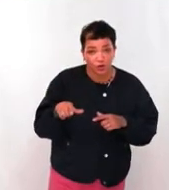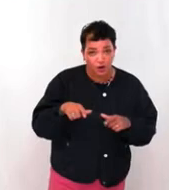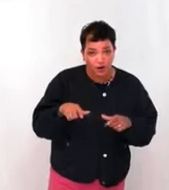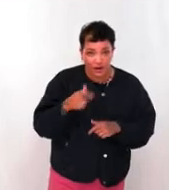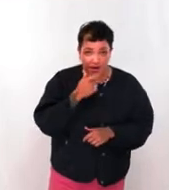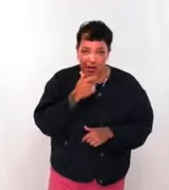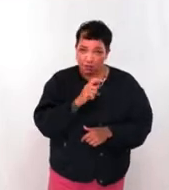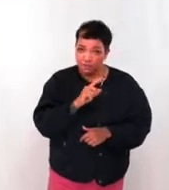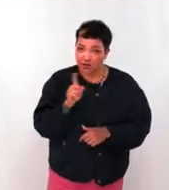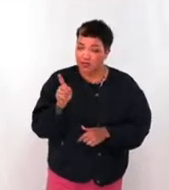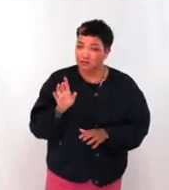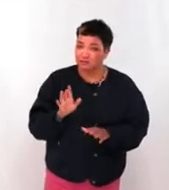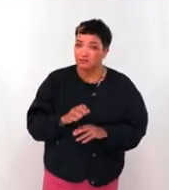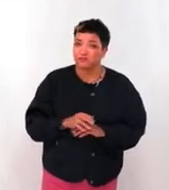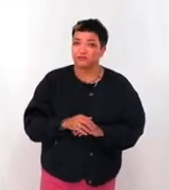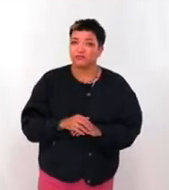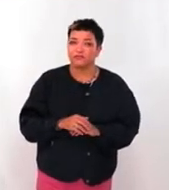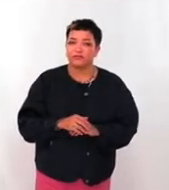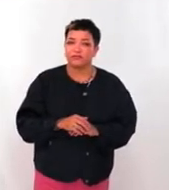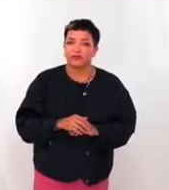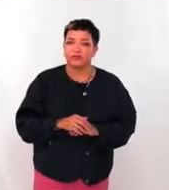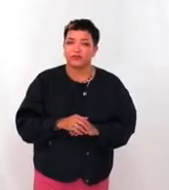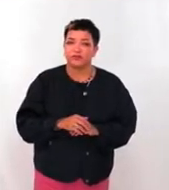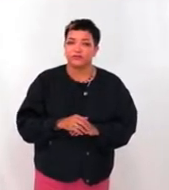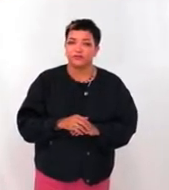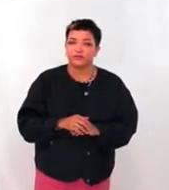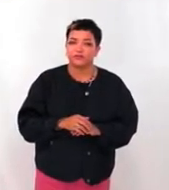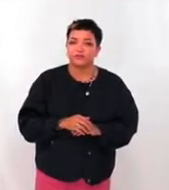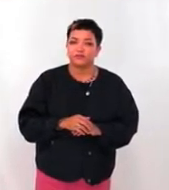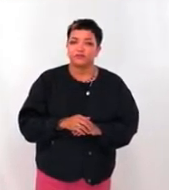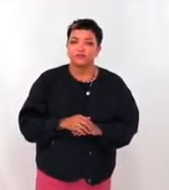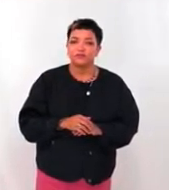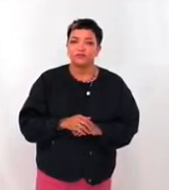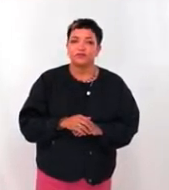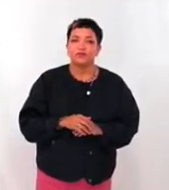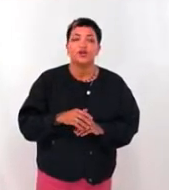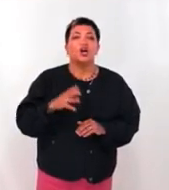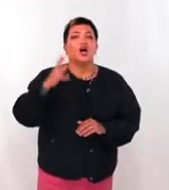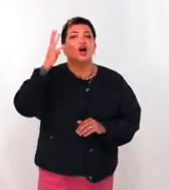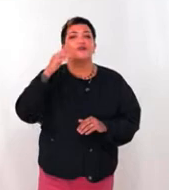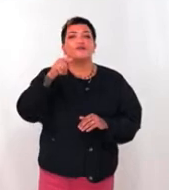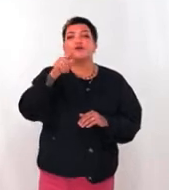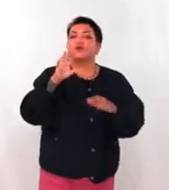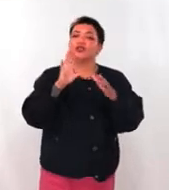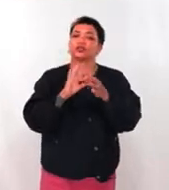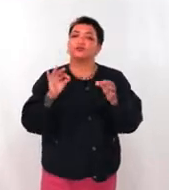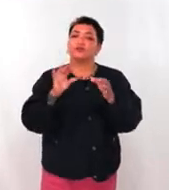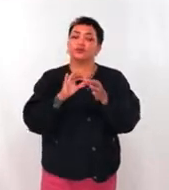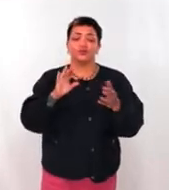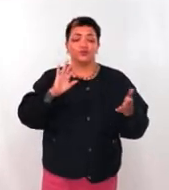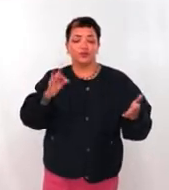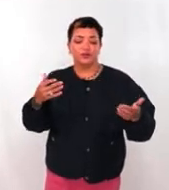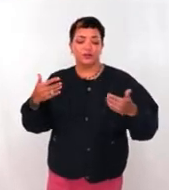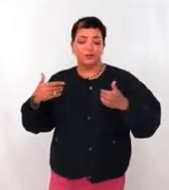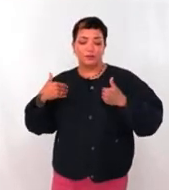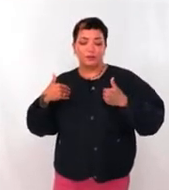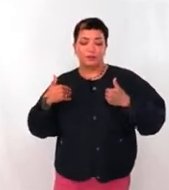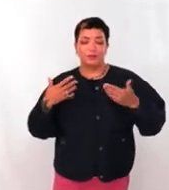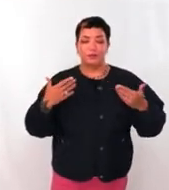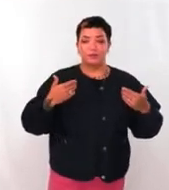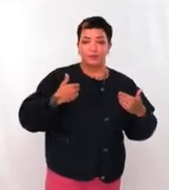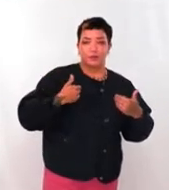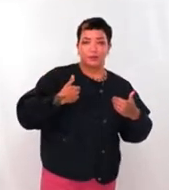Hein. Quand vous parlez du plan de plume du Pan, expliquant que contrairement à avant, là, les taux de réalisation,